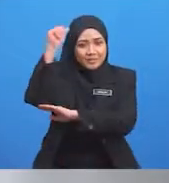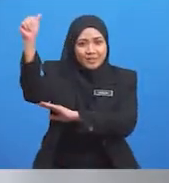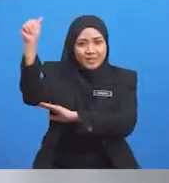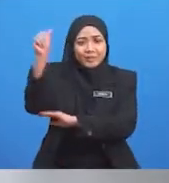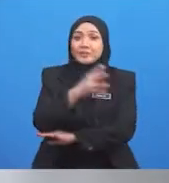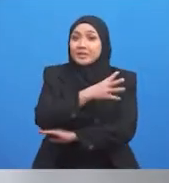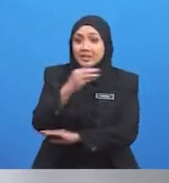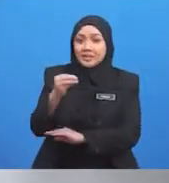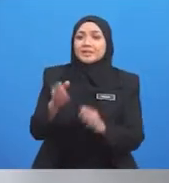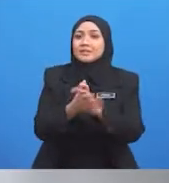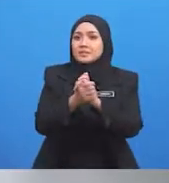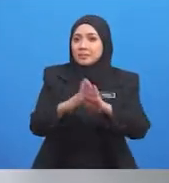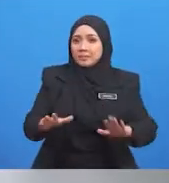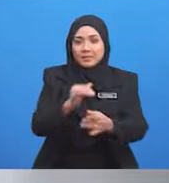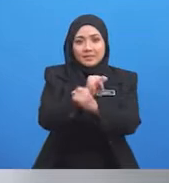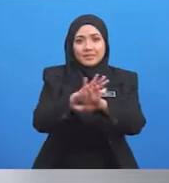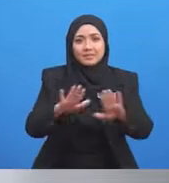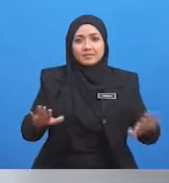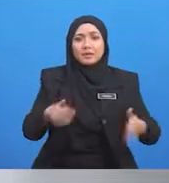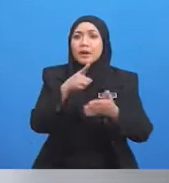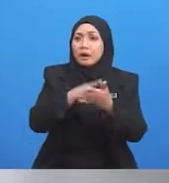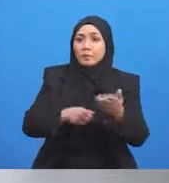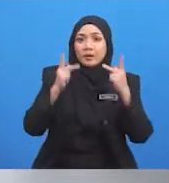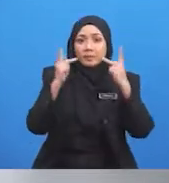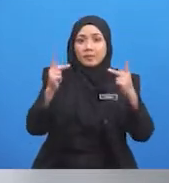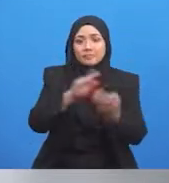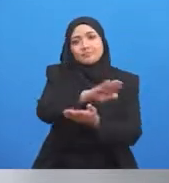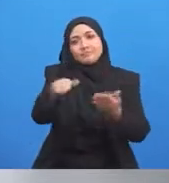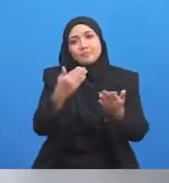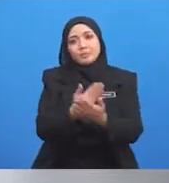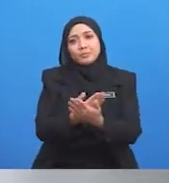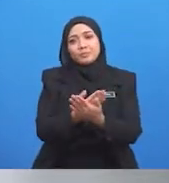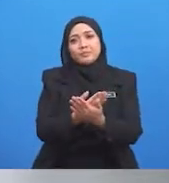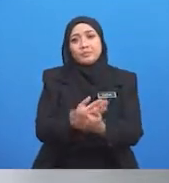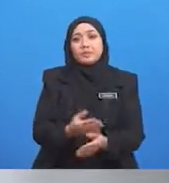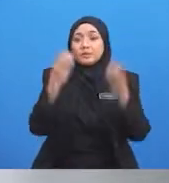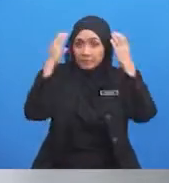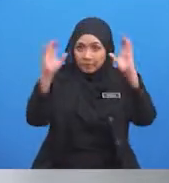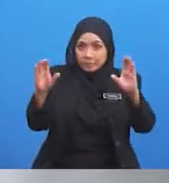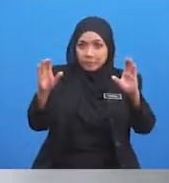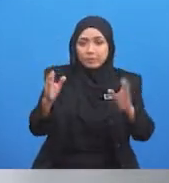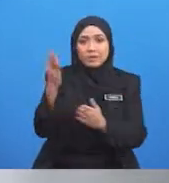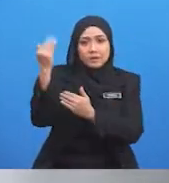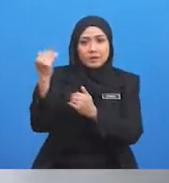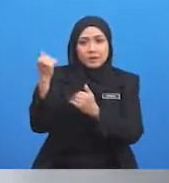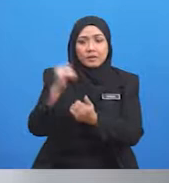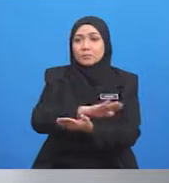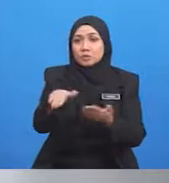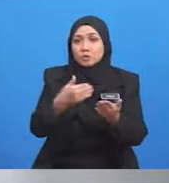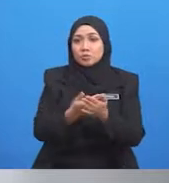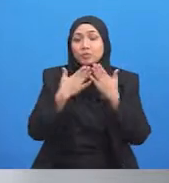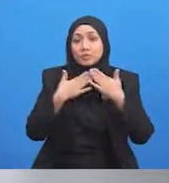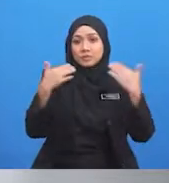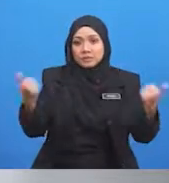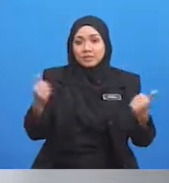Assalamualaikum dan selamat sejahtera. Apa khabar para pelajar semua? Saya harap pelajar semua sehat dan